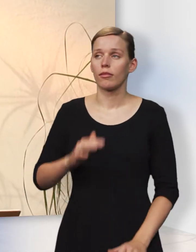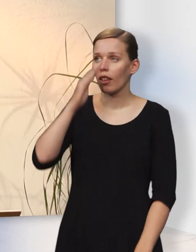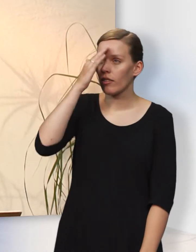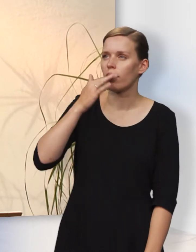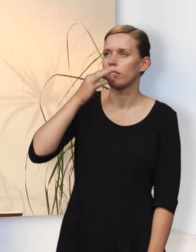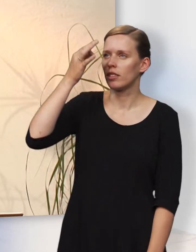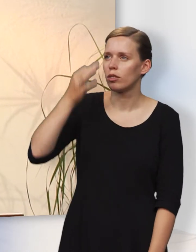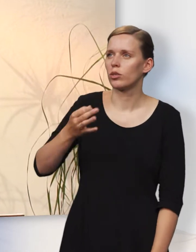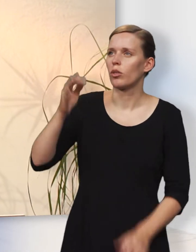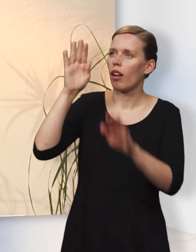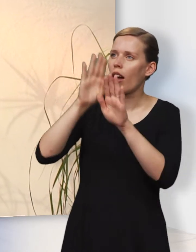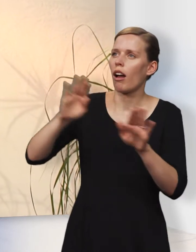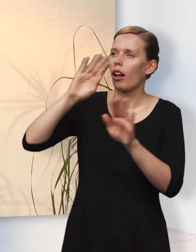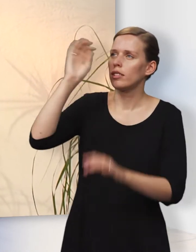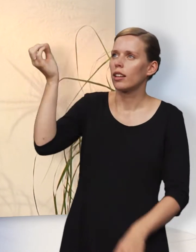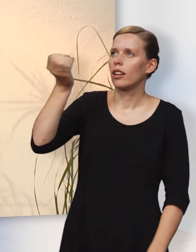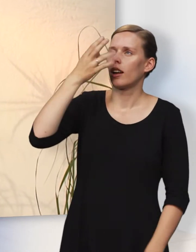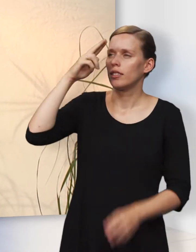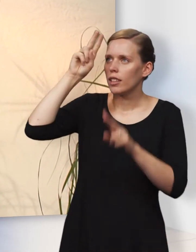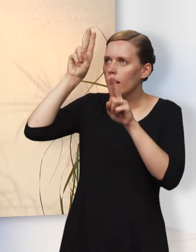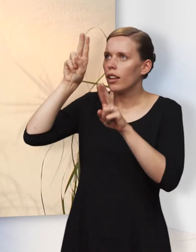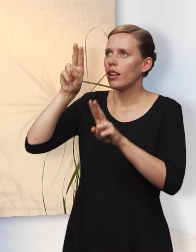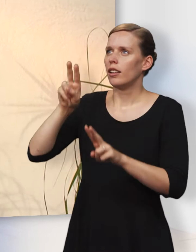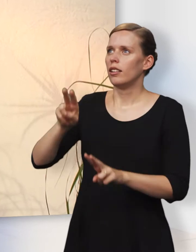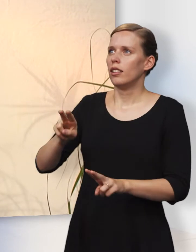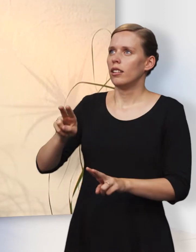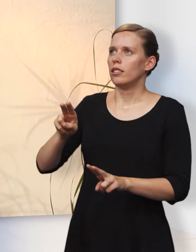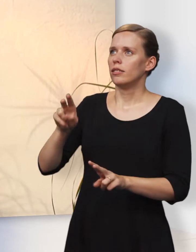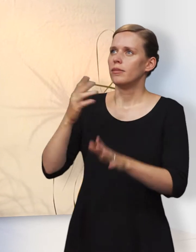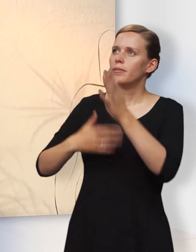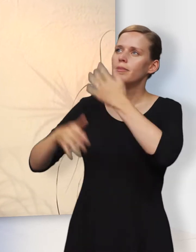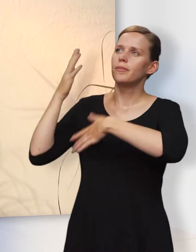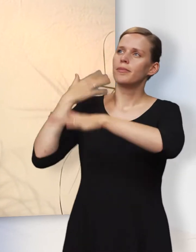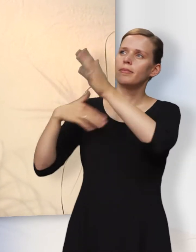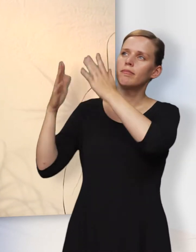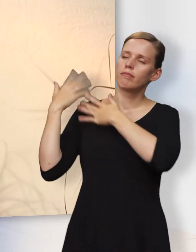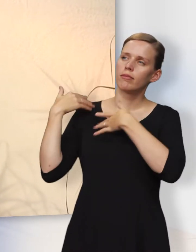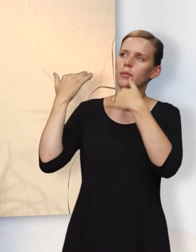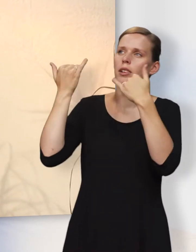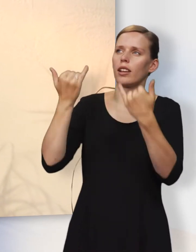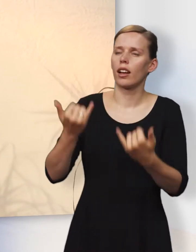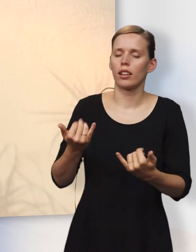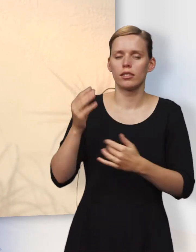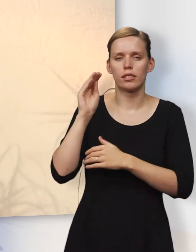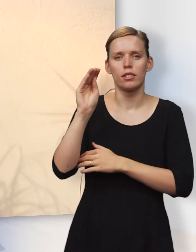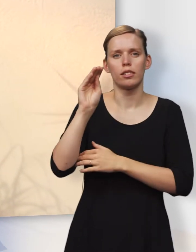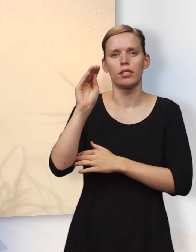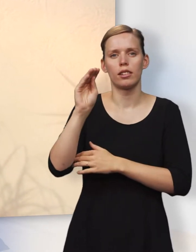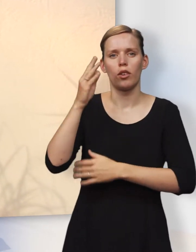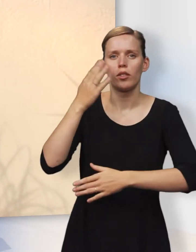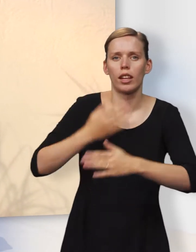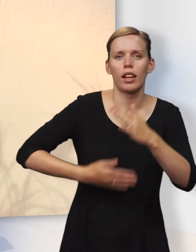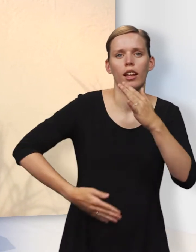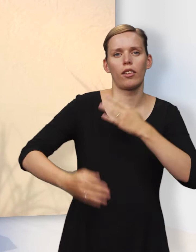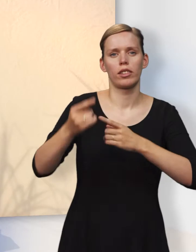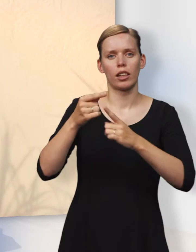sei dem Vater und dem Sohn und dem Heiligen Geist, wie es war im Anfang, jetzt und immer da und